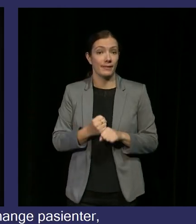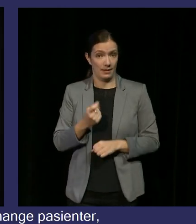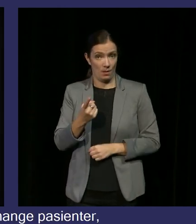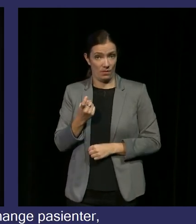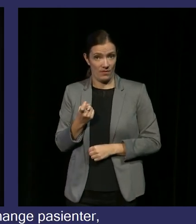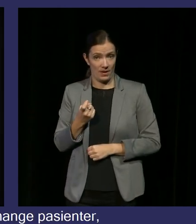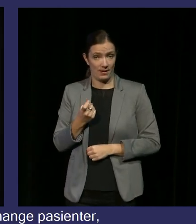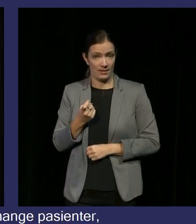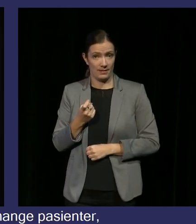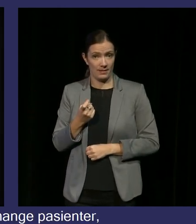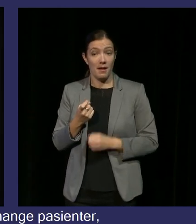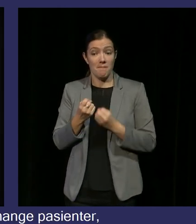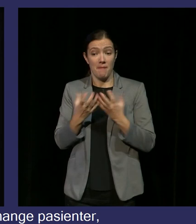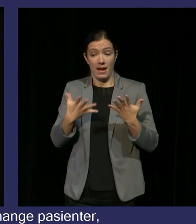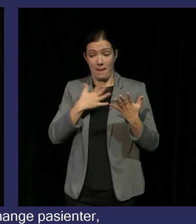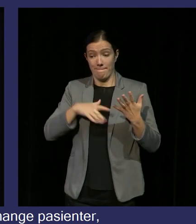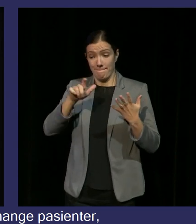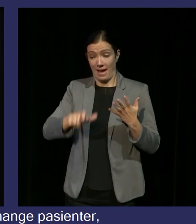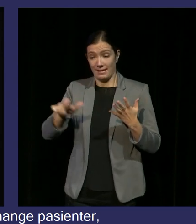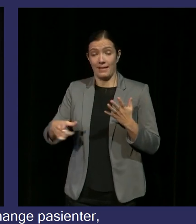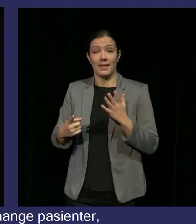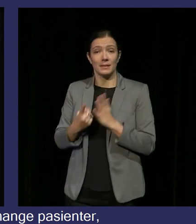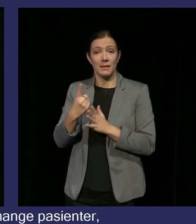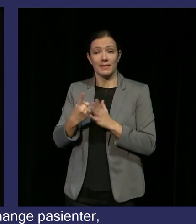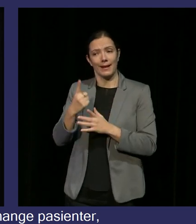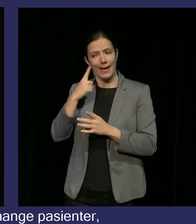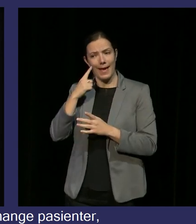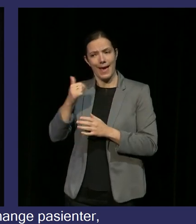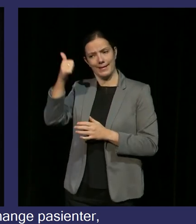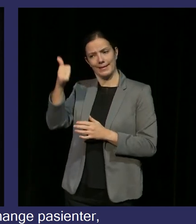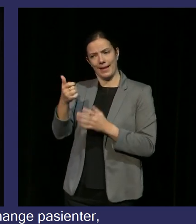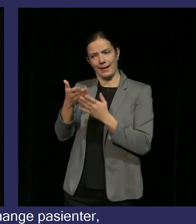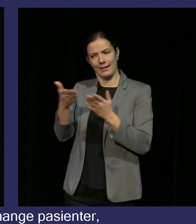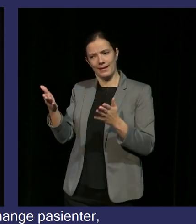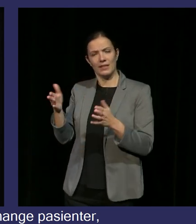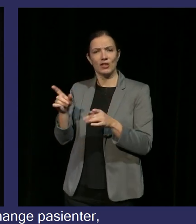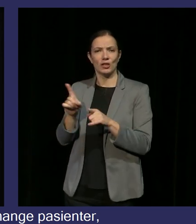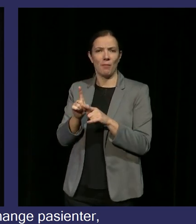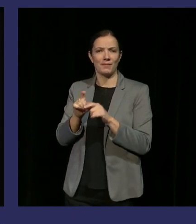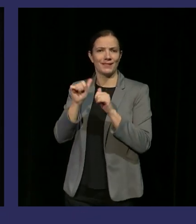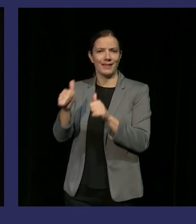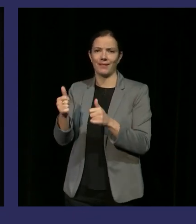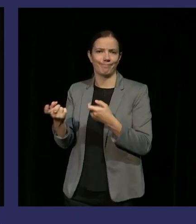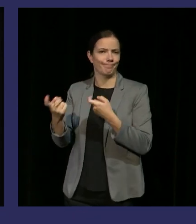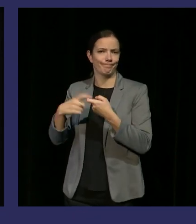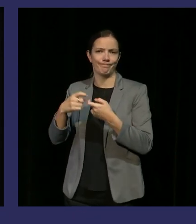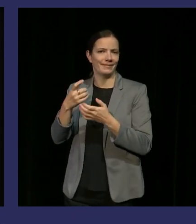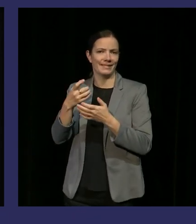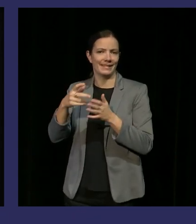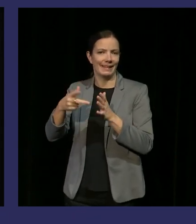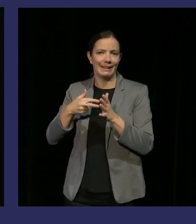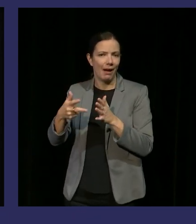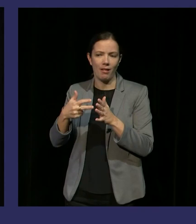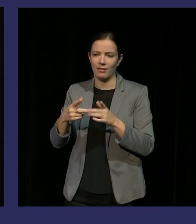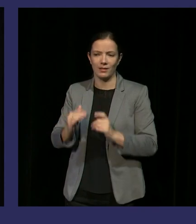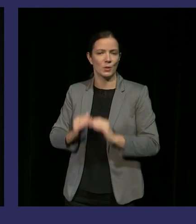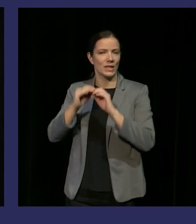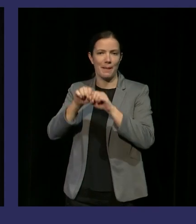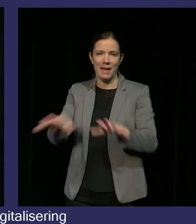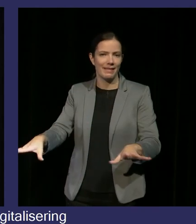at det mange pasienter, spesielt de eldste pasientene, som ikke på nettet, som ikke på sosiale